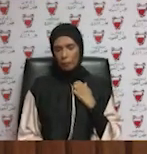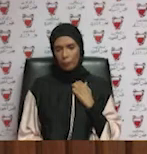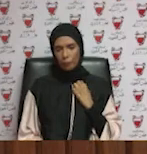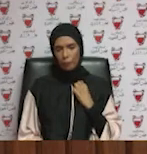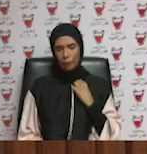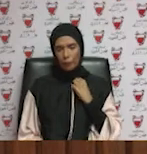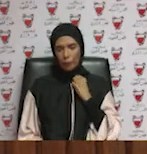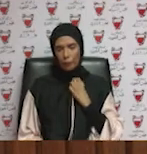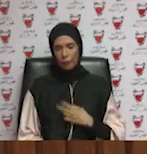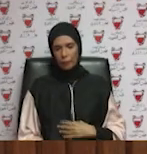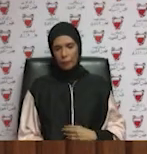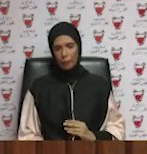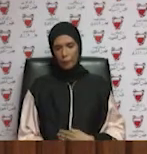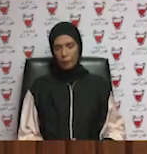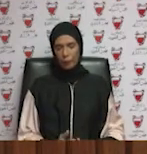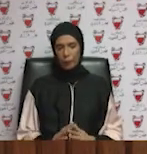إذن